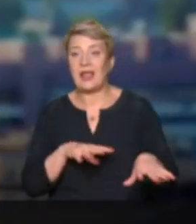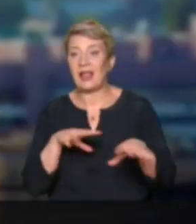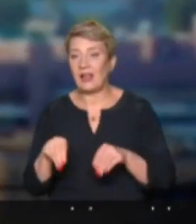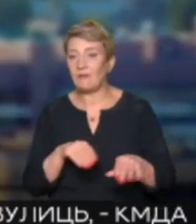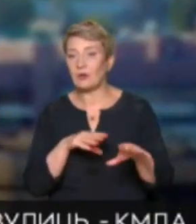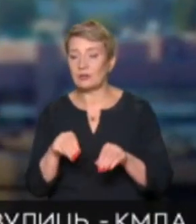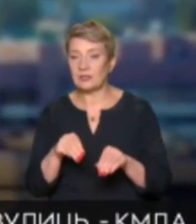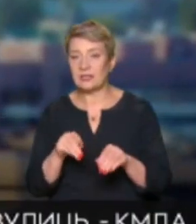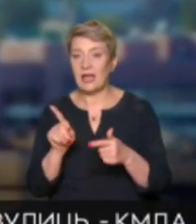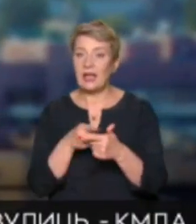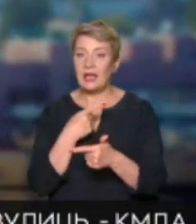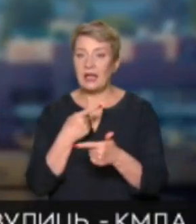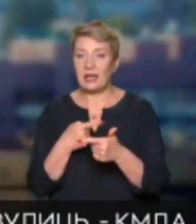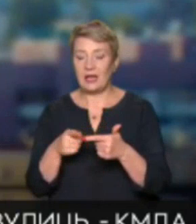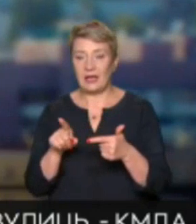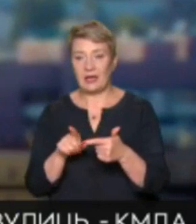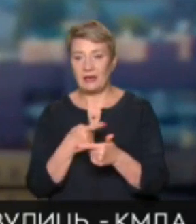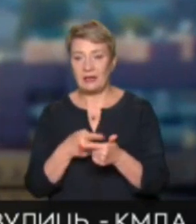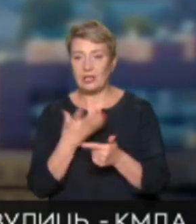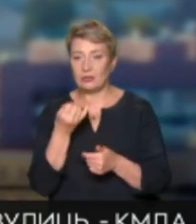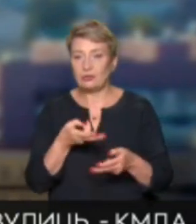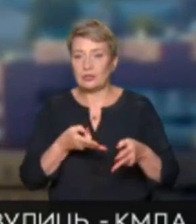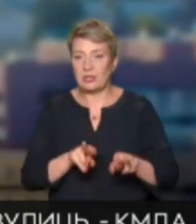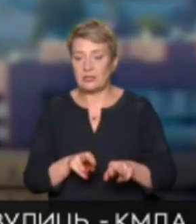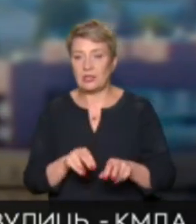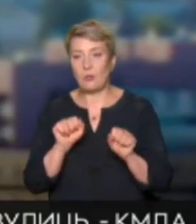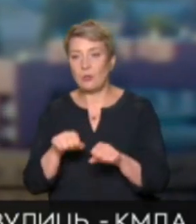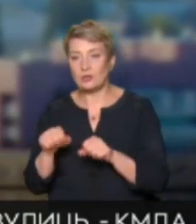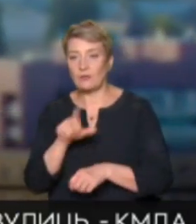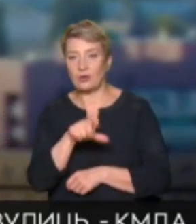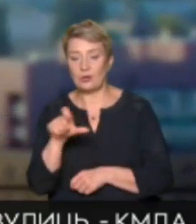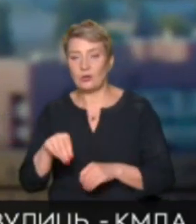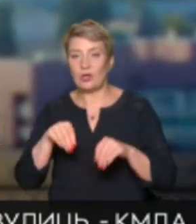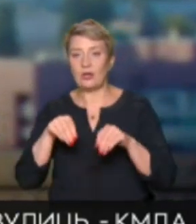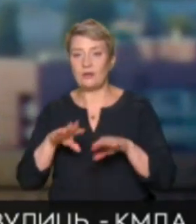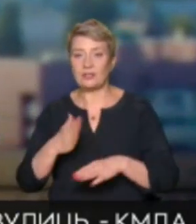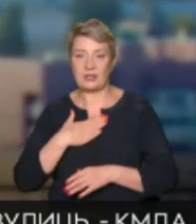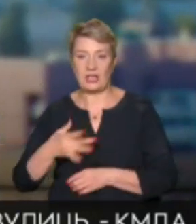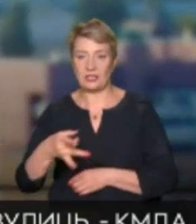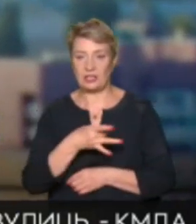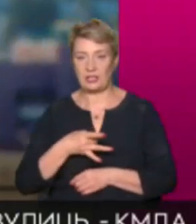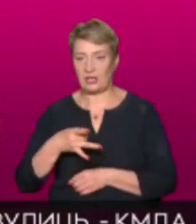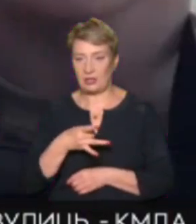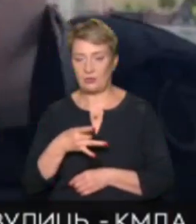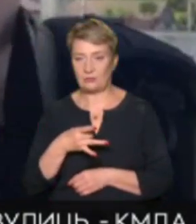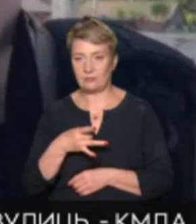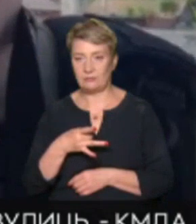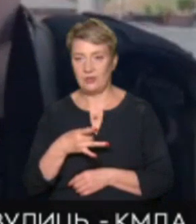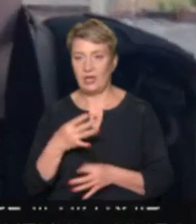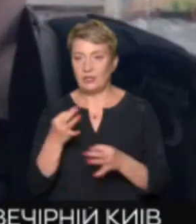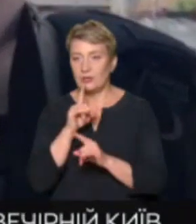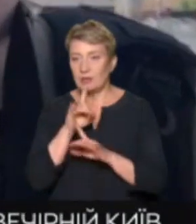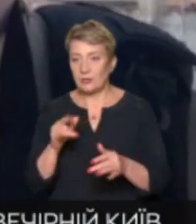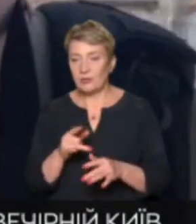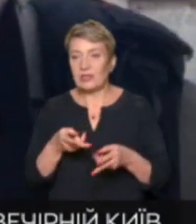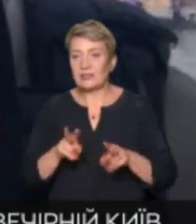евакуювалося, чи все ж таки, от ви кажете, нерівномірно прибувала вода, і, можливо, люди вирішили, ну, наш там район мине, ми залишаємося, а сьогодні вони вже розуміють,